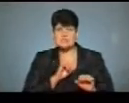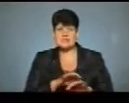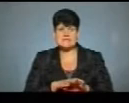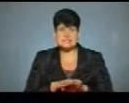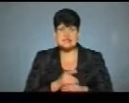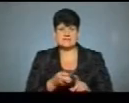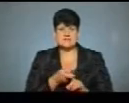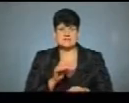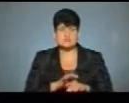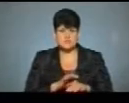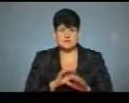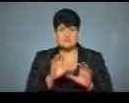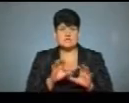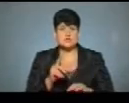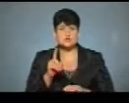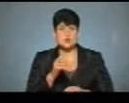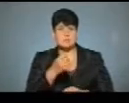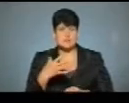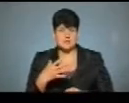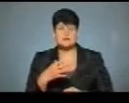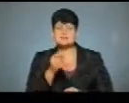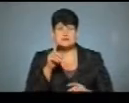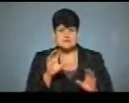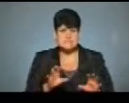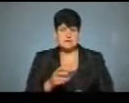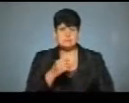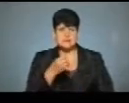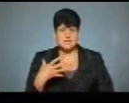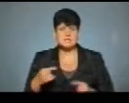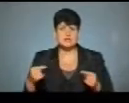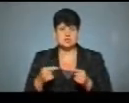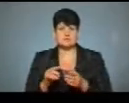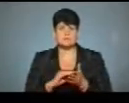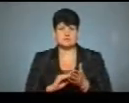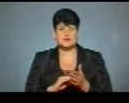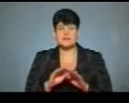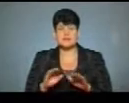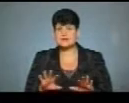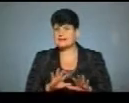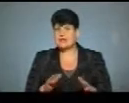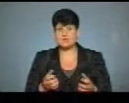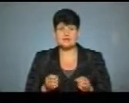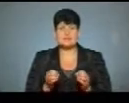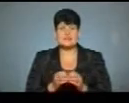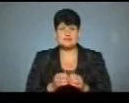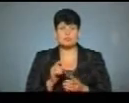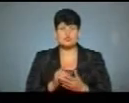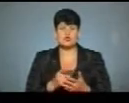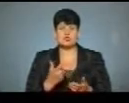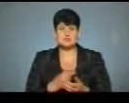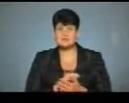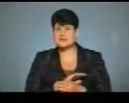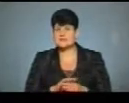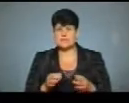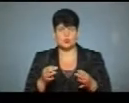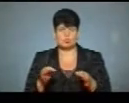зокрема статті 115, статті 15, якій чітко вказано, що діти, які не отримали 10 обов'язкових щеплень, не